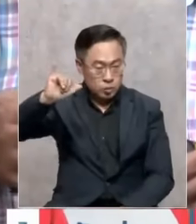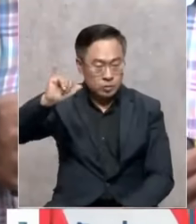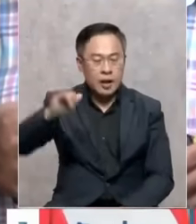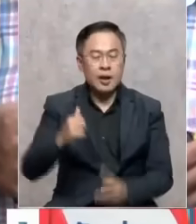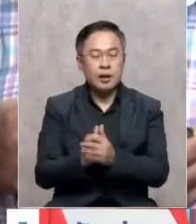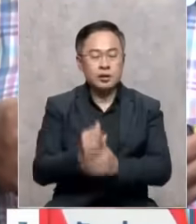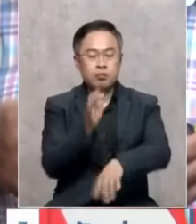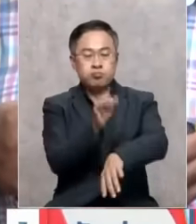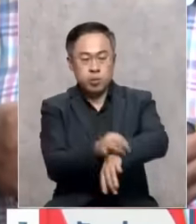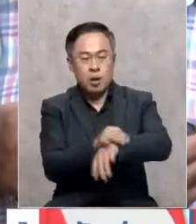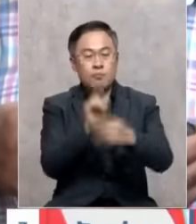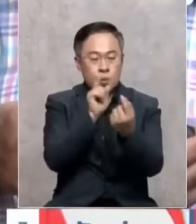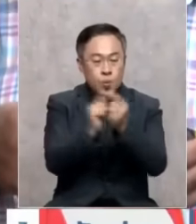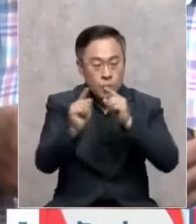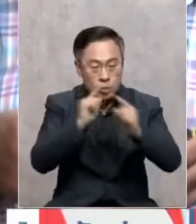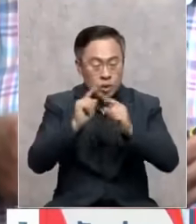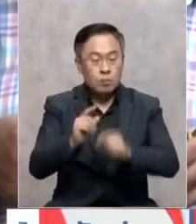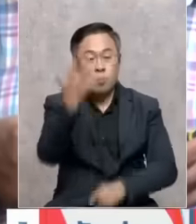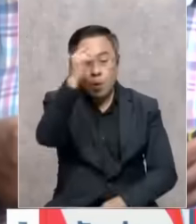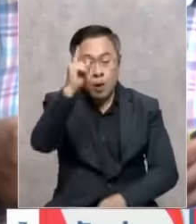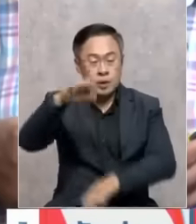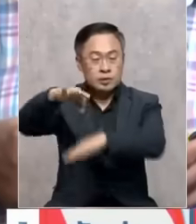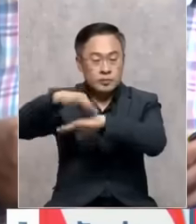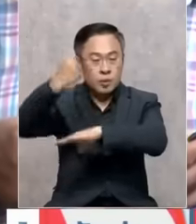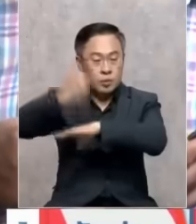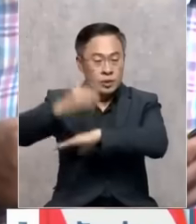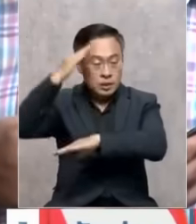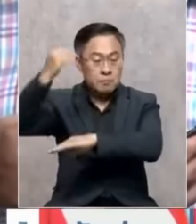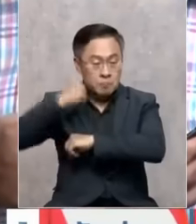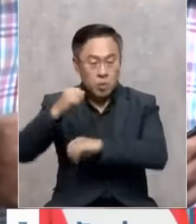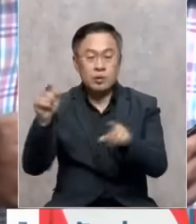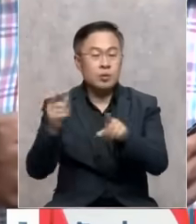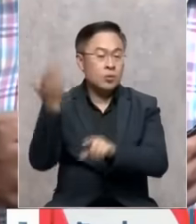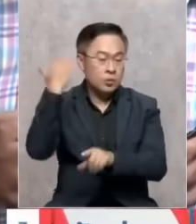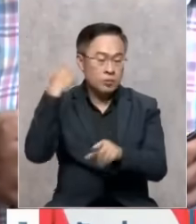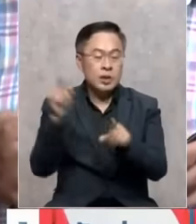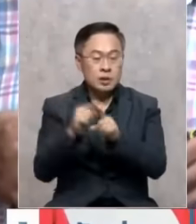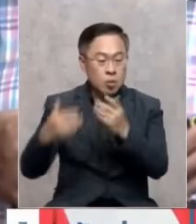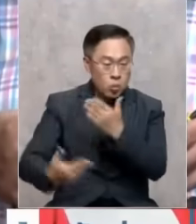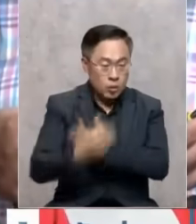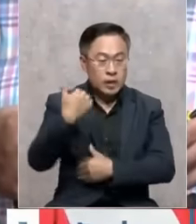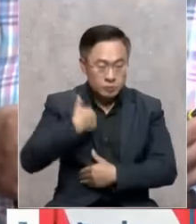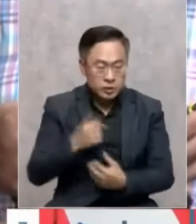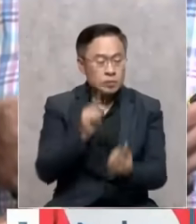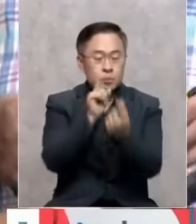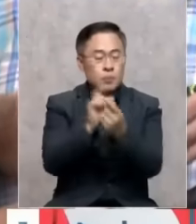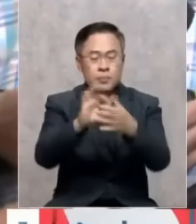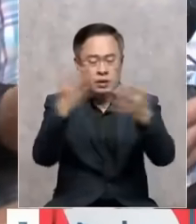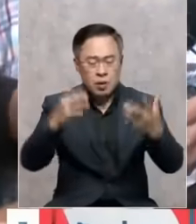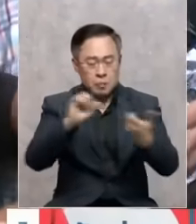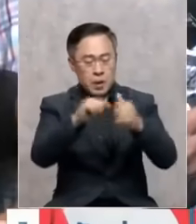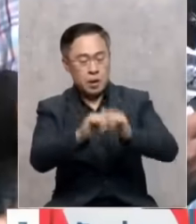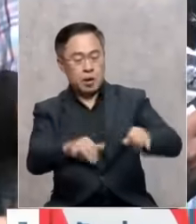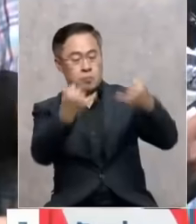ลเอกประวิตรวงษ์สุวรรณด้วยก็อดีตผบ.ทบ.คุณสุทินบอกว่าถ้ามีโอกาสจะไปพบไม่เลือกฮะว่าจะเป็นฝ่ายไหน